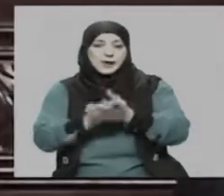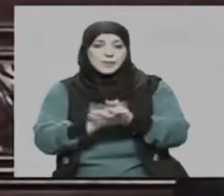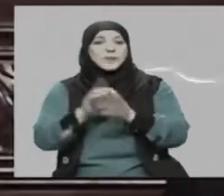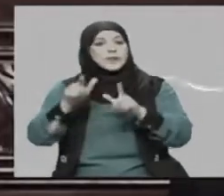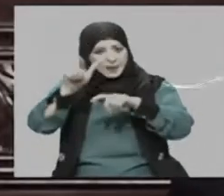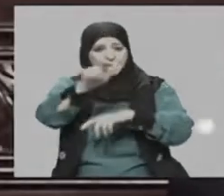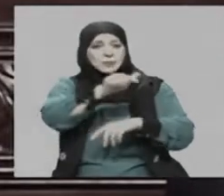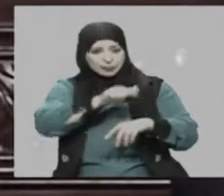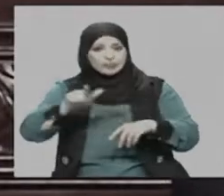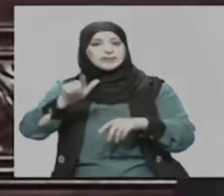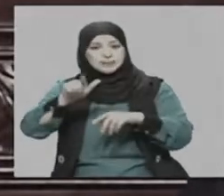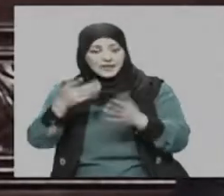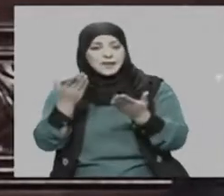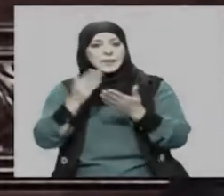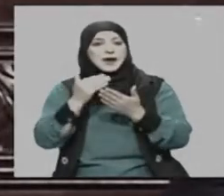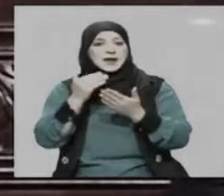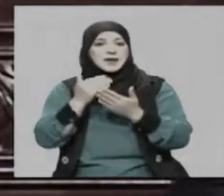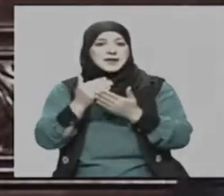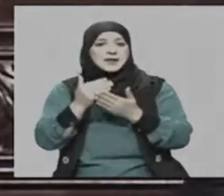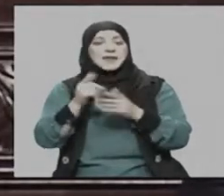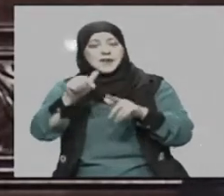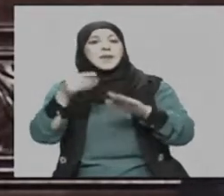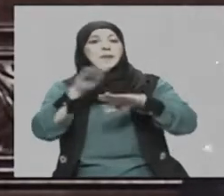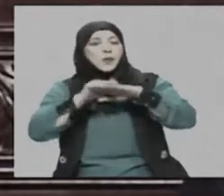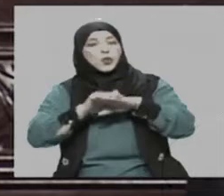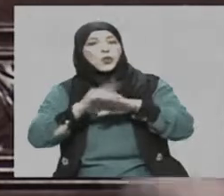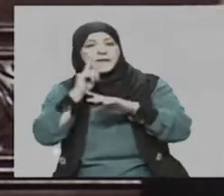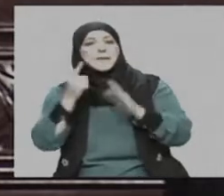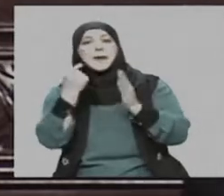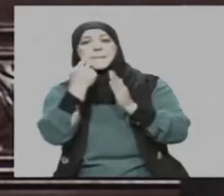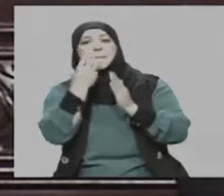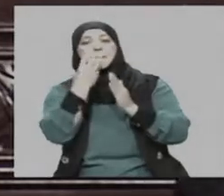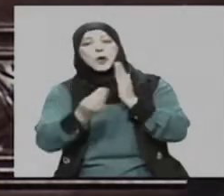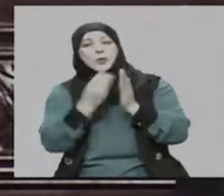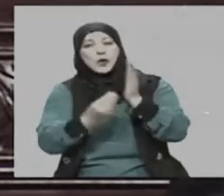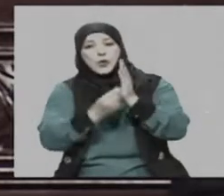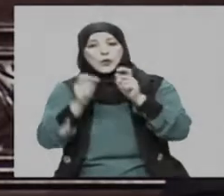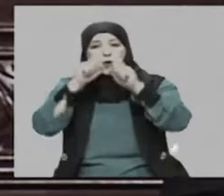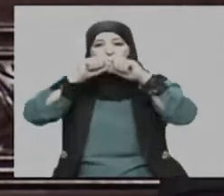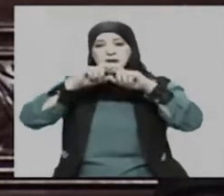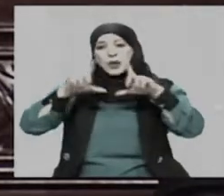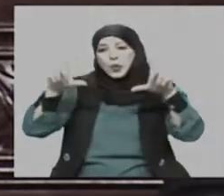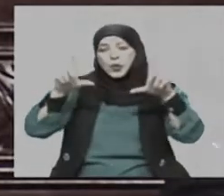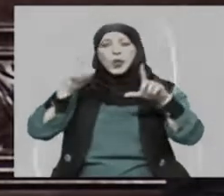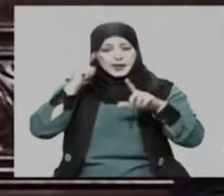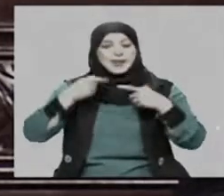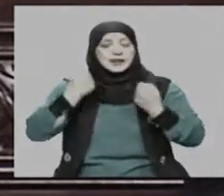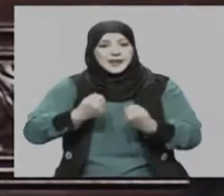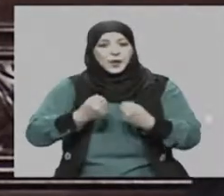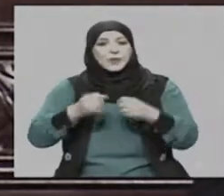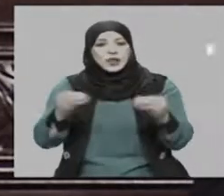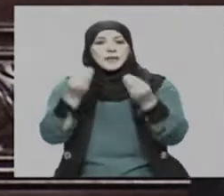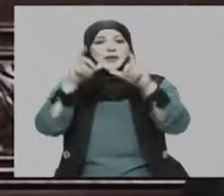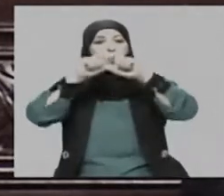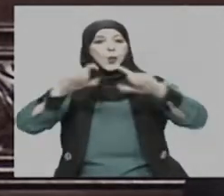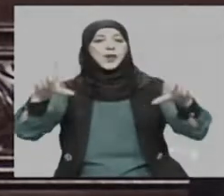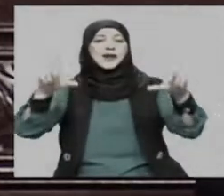فما عملية فيها شوية قلة وضوح هاني باش نوضح وخلنا نبداو بها